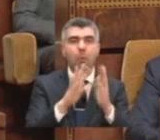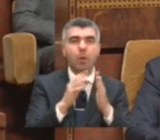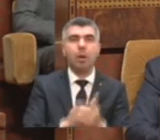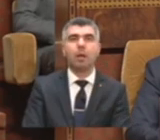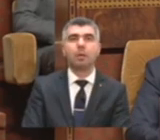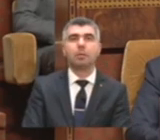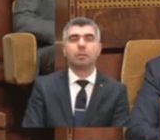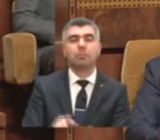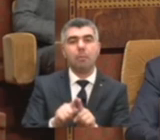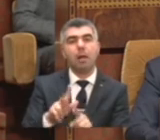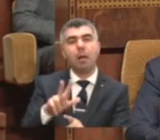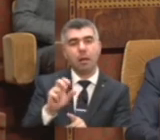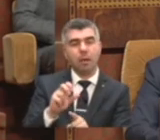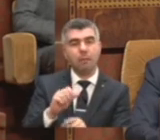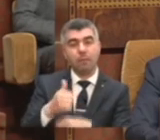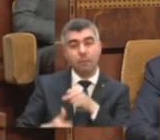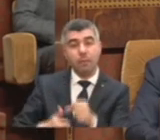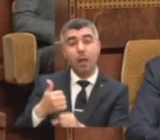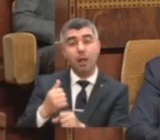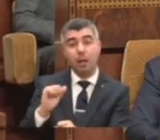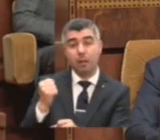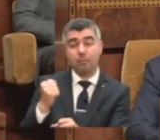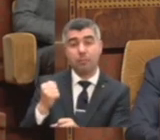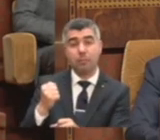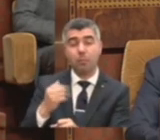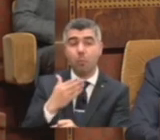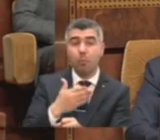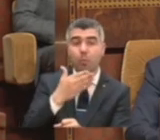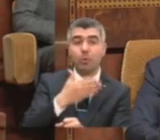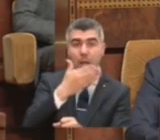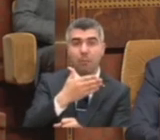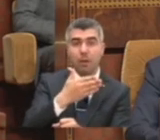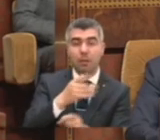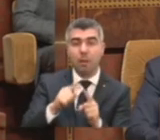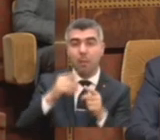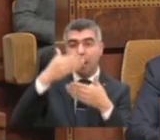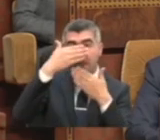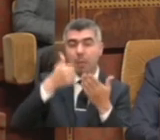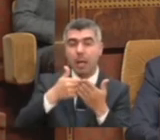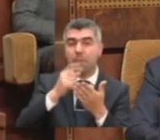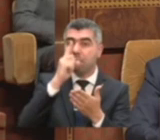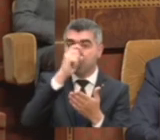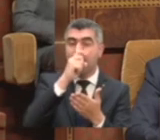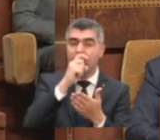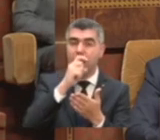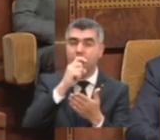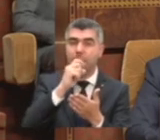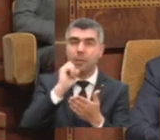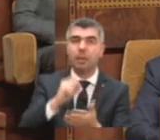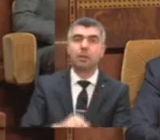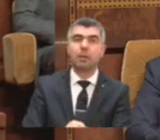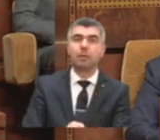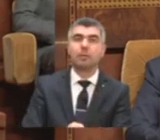وخصوصا أننا عارفين أن في السنوات المقبلة باقي المغرب غادي يكون في واحد الوضعية أكثر صعوبة